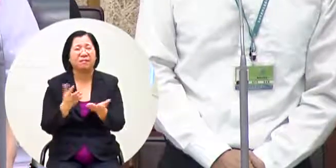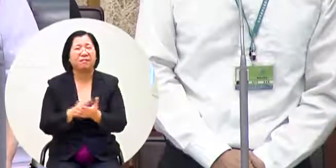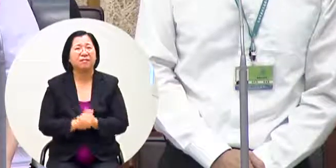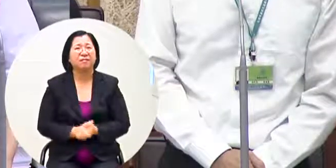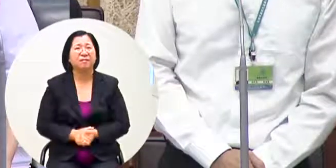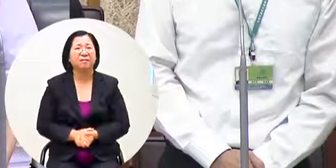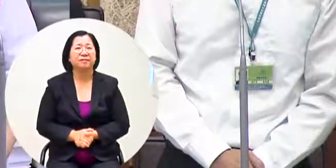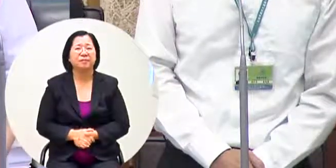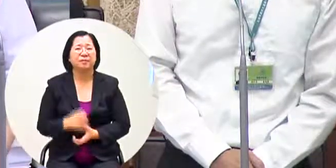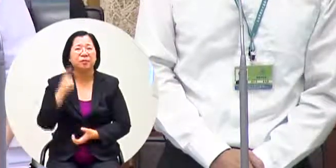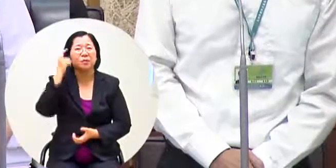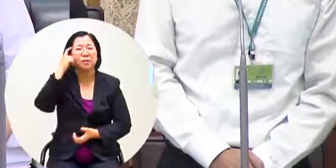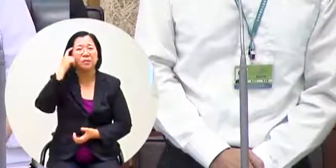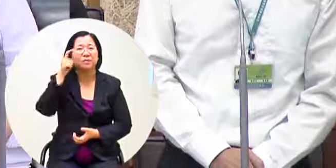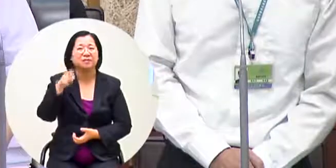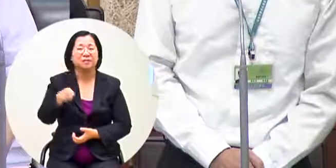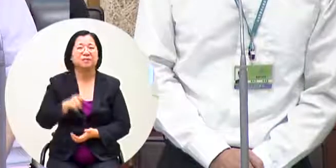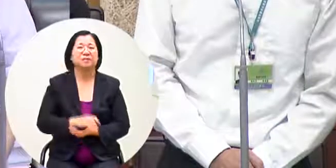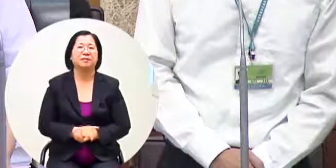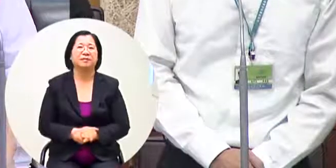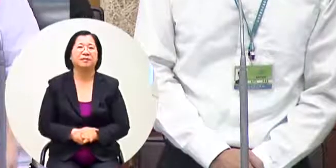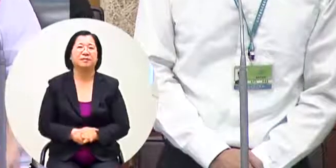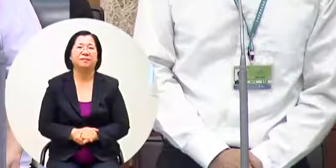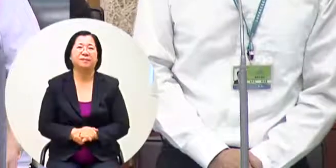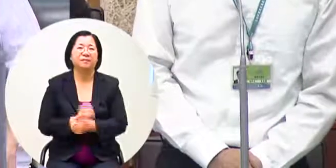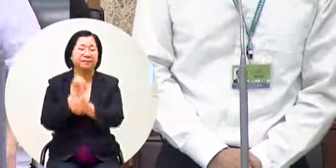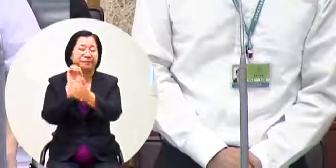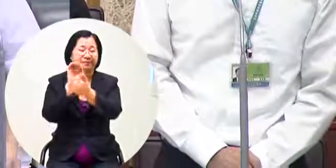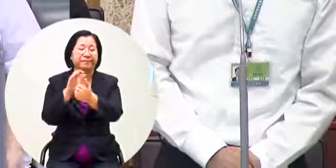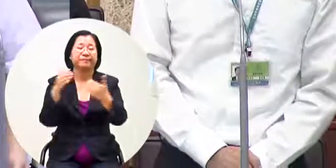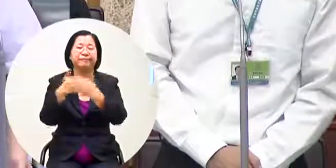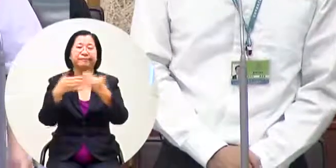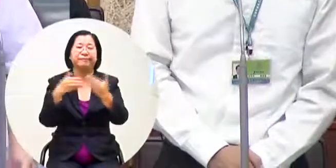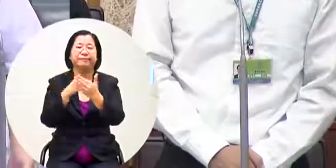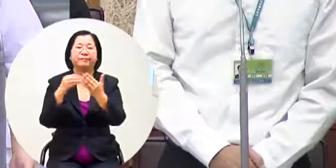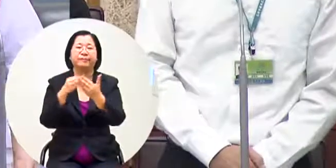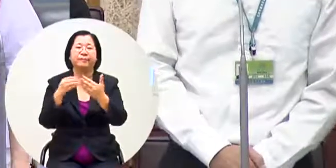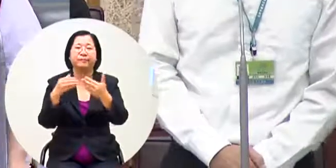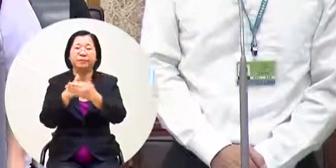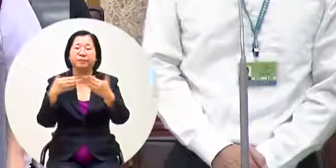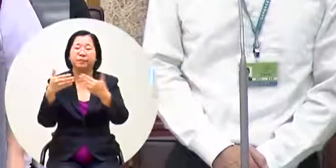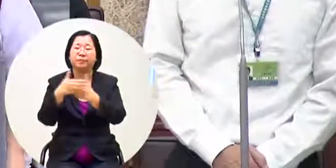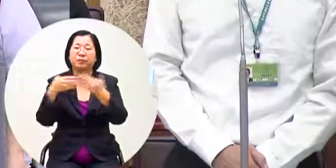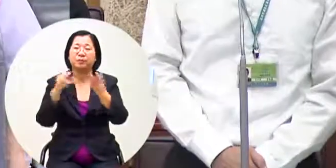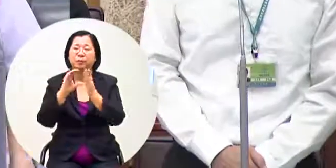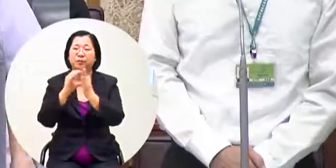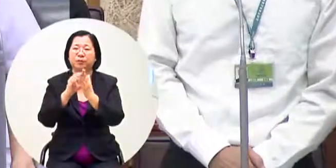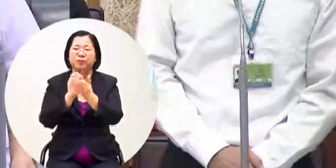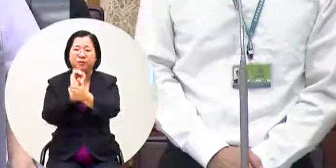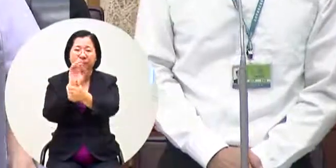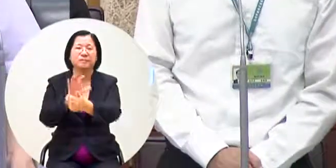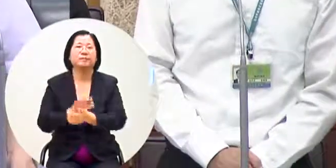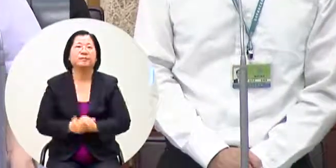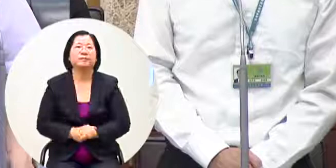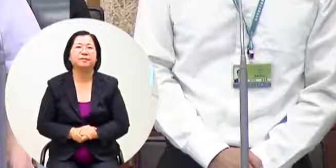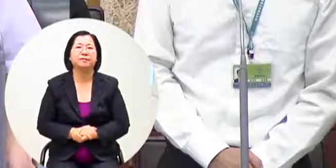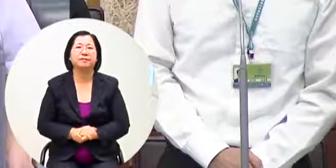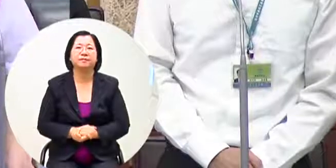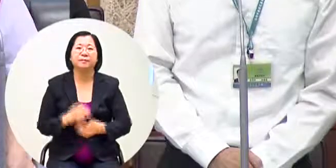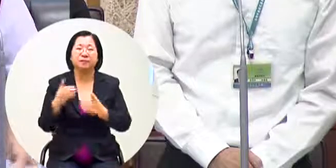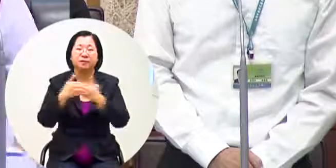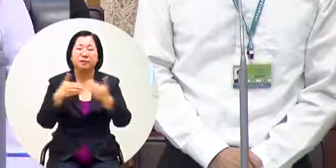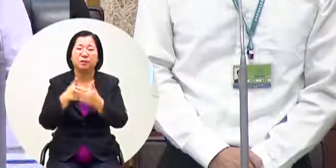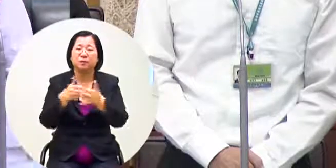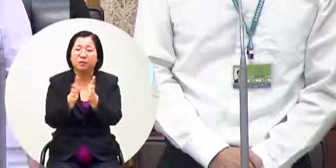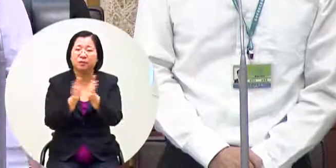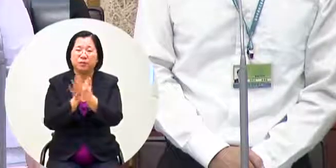接甲咱这个交通局反映吼，啊，你甲这个交通部以后开会吼、哦，甲讲一下吼、哦，这顶